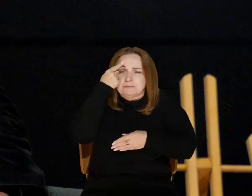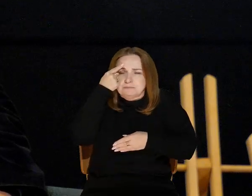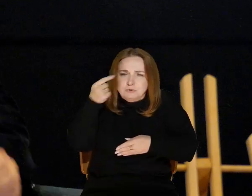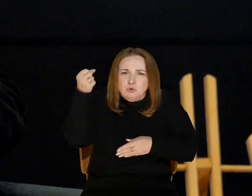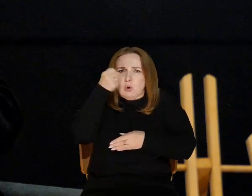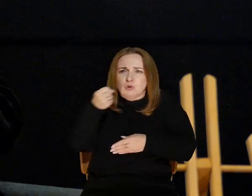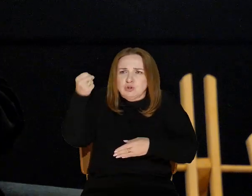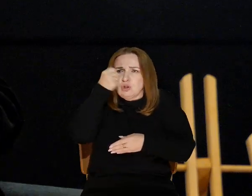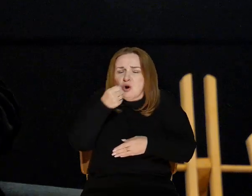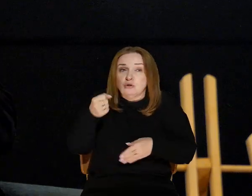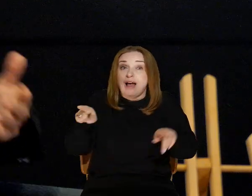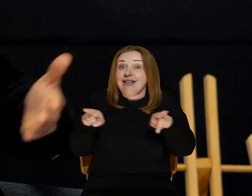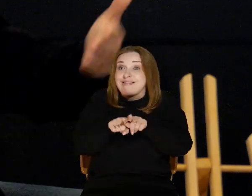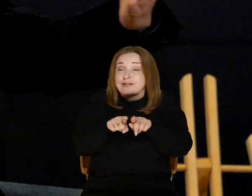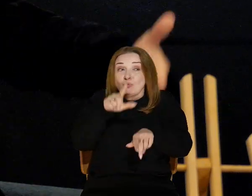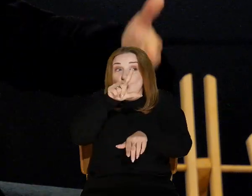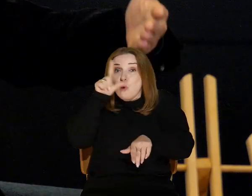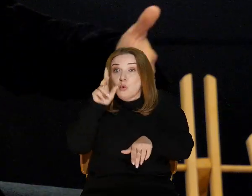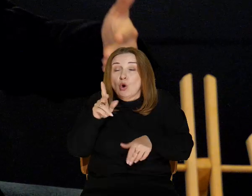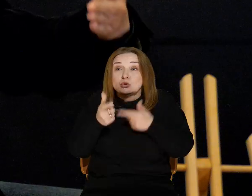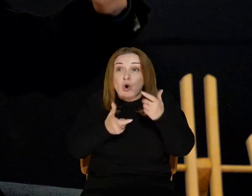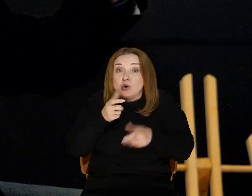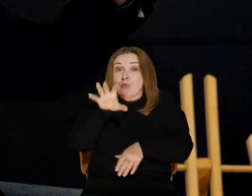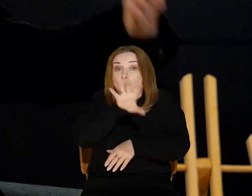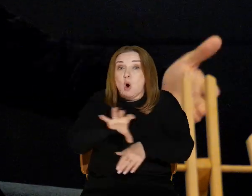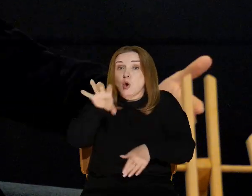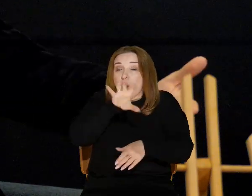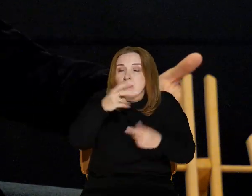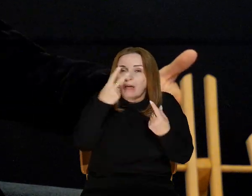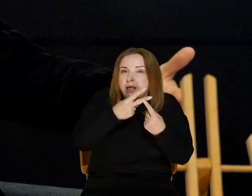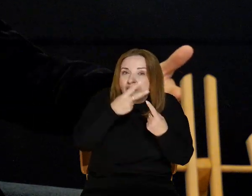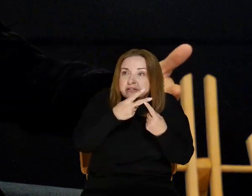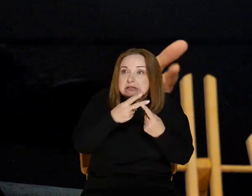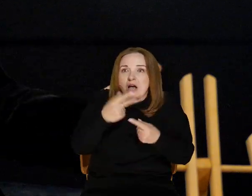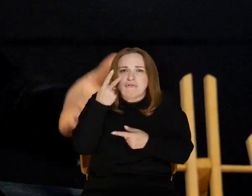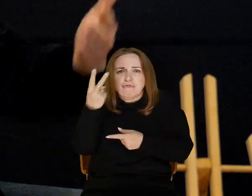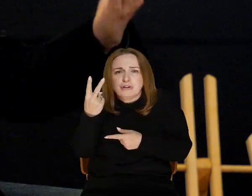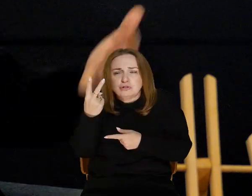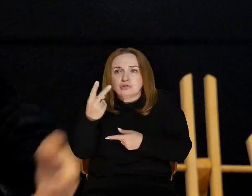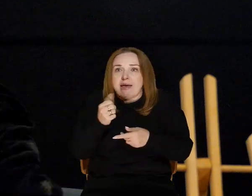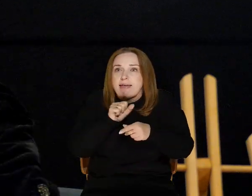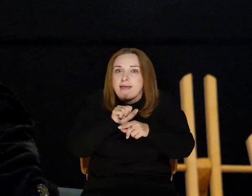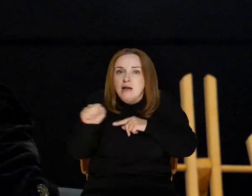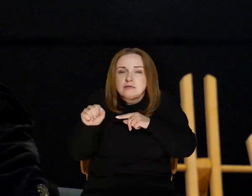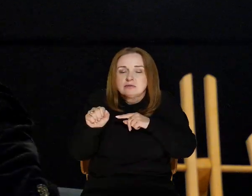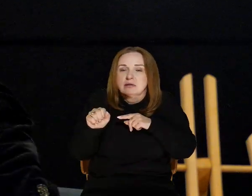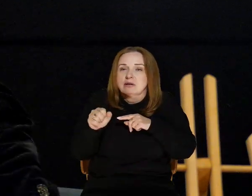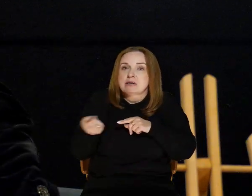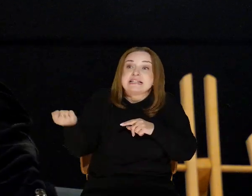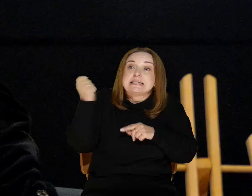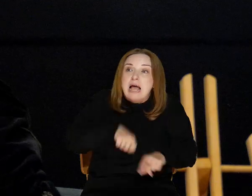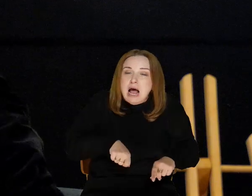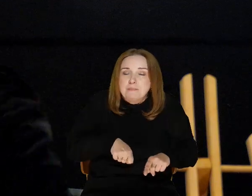symptomy widać też u ludzi, którzy na przykład oglądają te rzeczy w telewizji. Na przykład jest zamach w